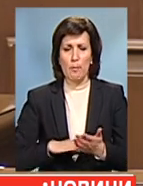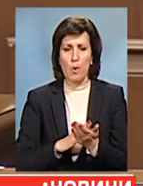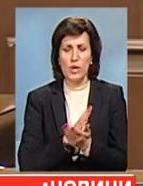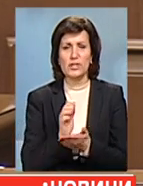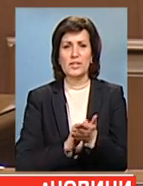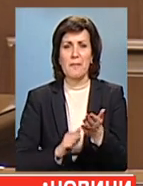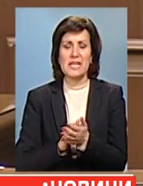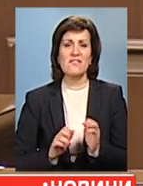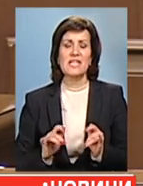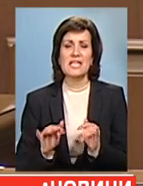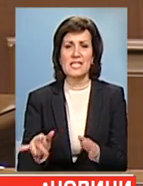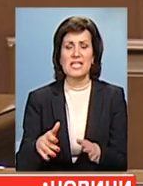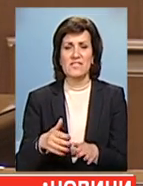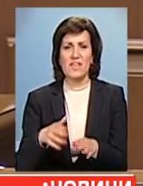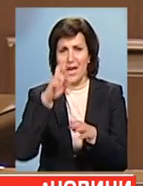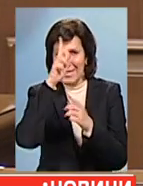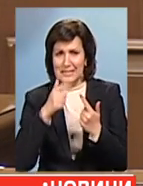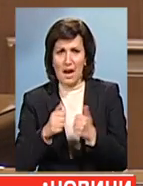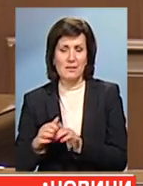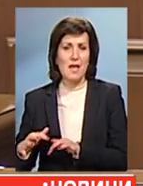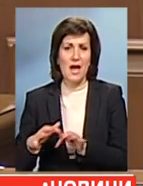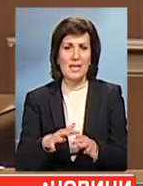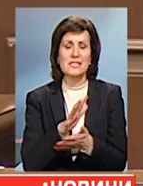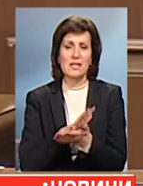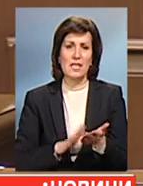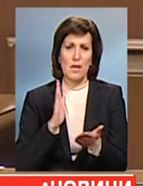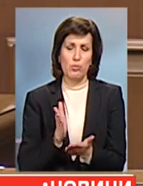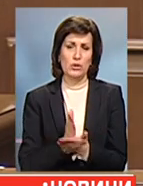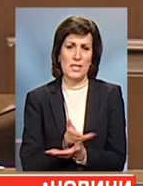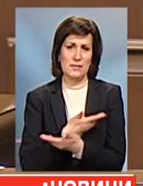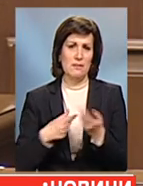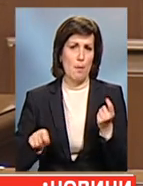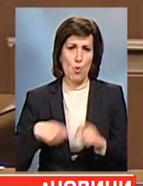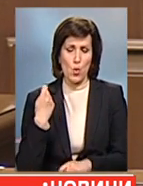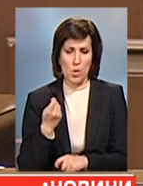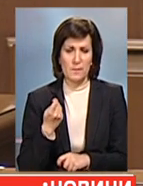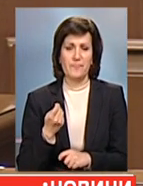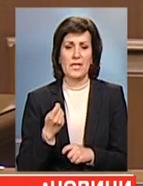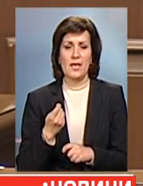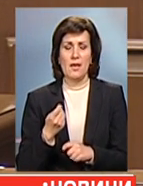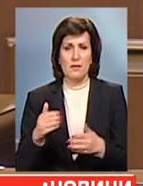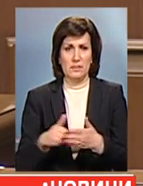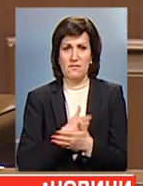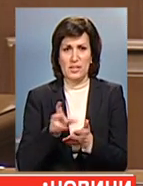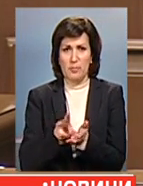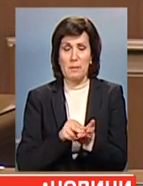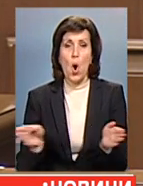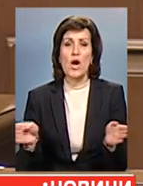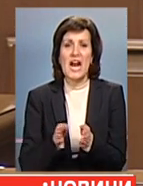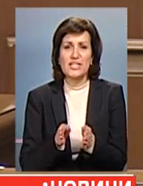Политически мотивированные действия страны-агрессора и далее будут наносить нам урон. Свежий пример